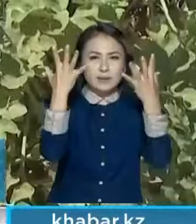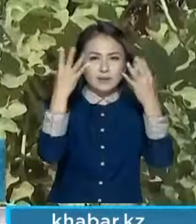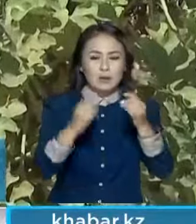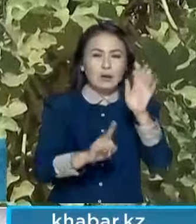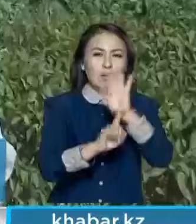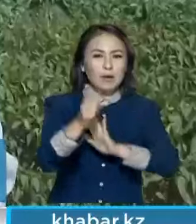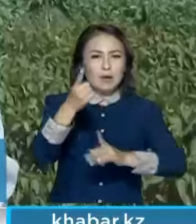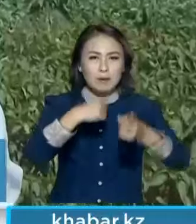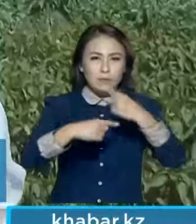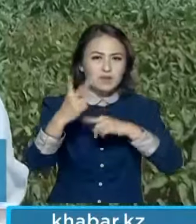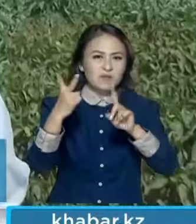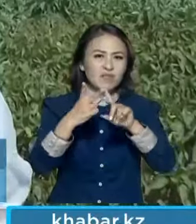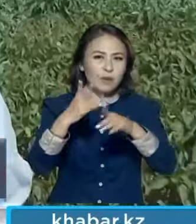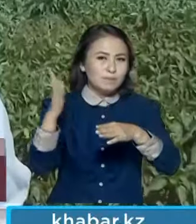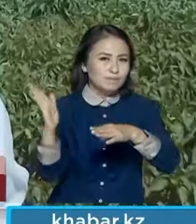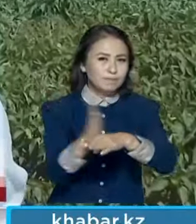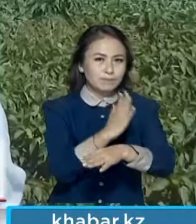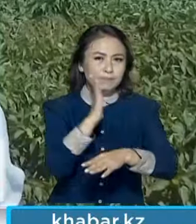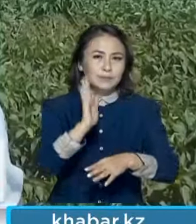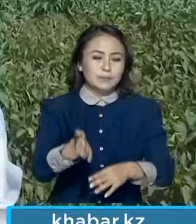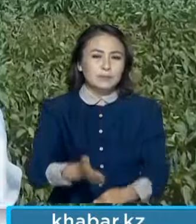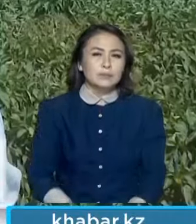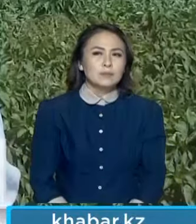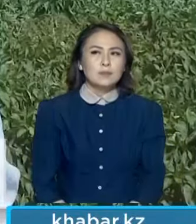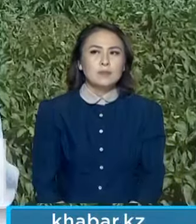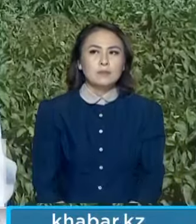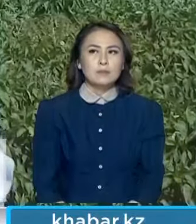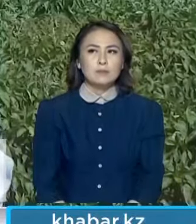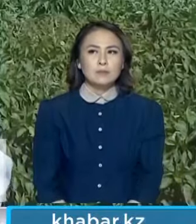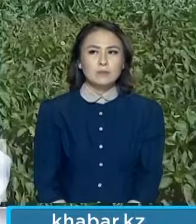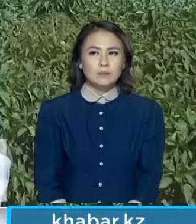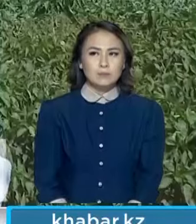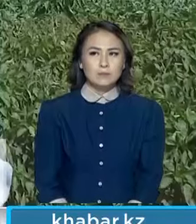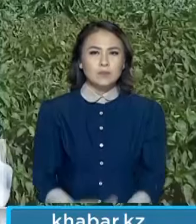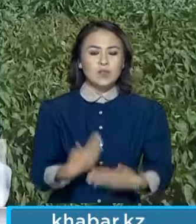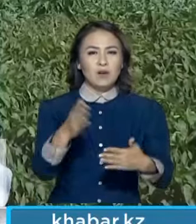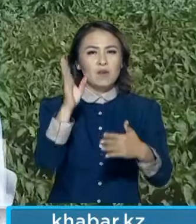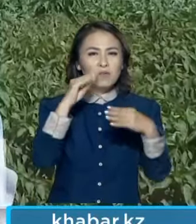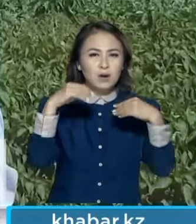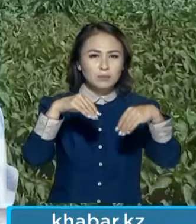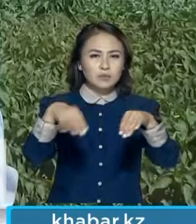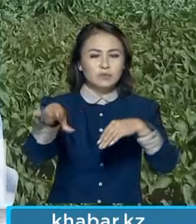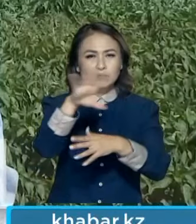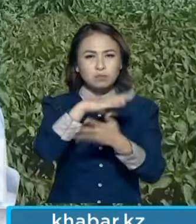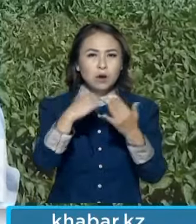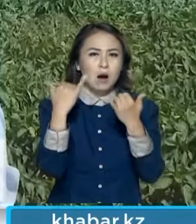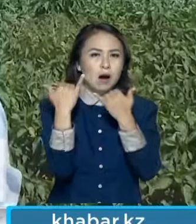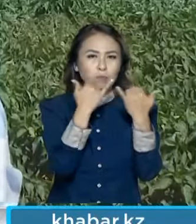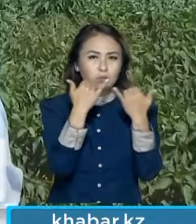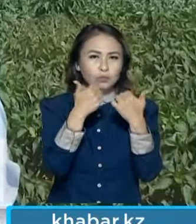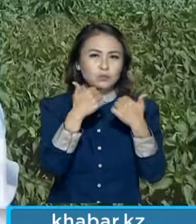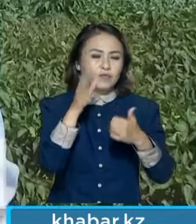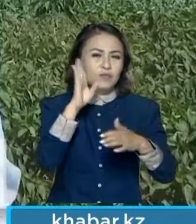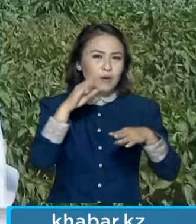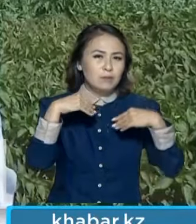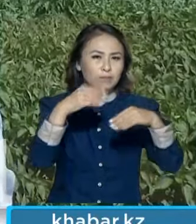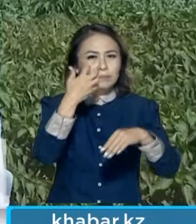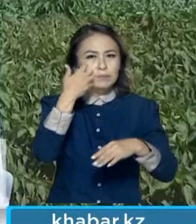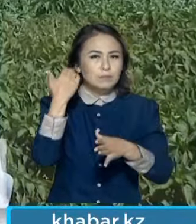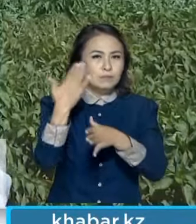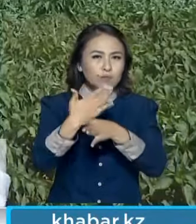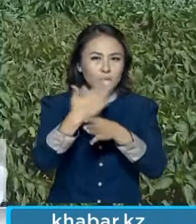шығармақ ниетте. Биыл мынау егіншіліктің жағдайын Арыс Түркістан каналының суымен дарбызымызды жақсылап суарып